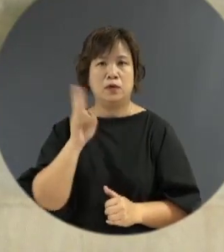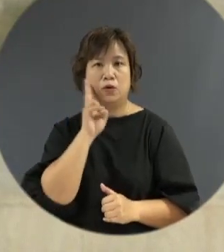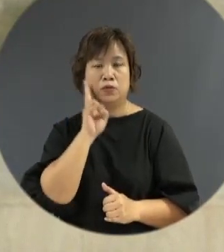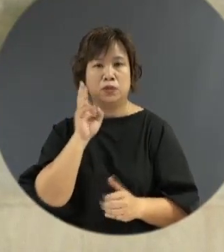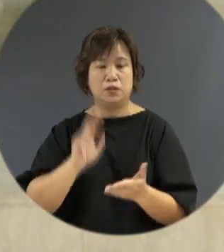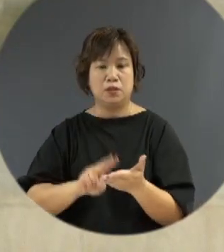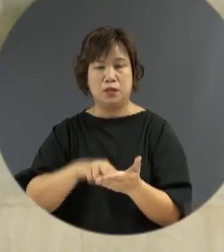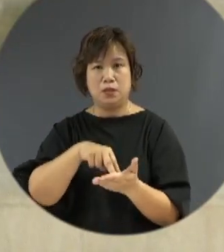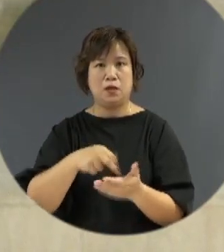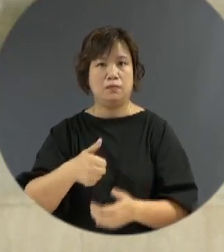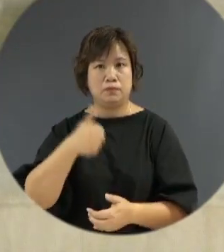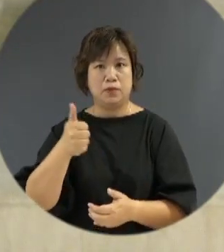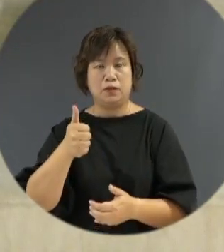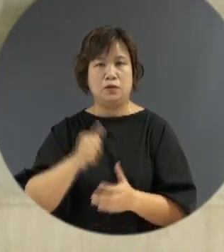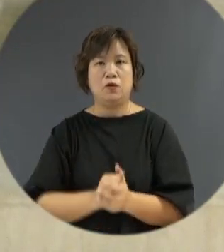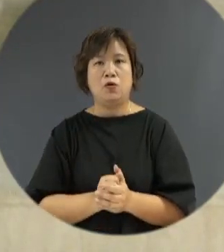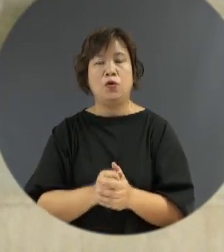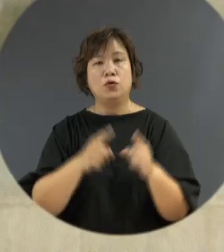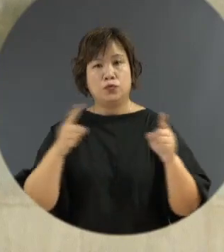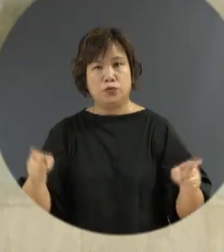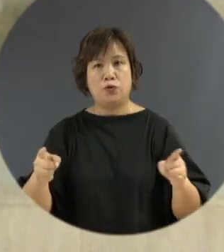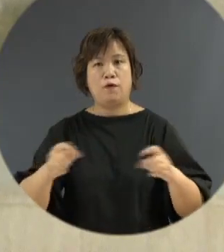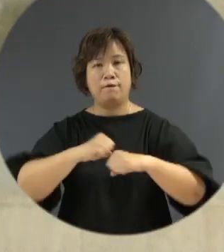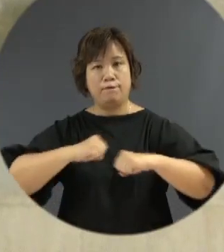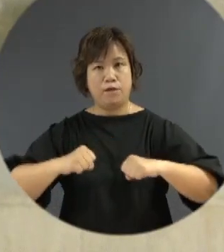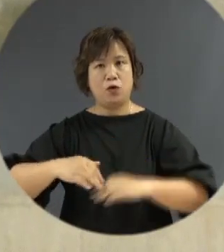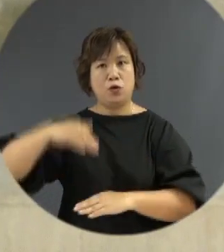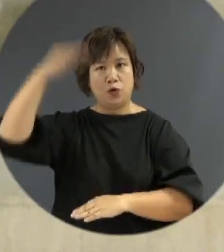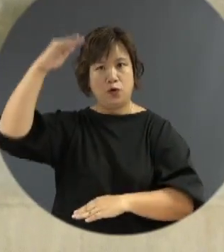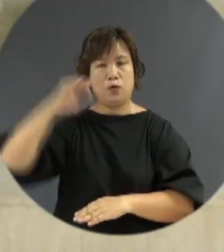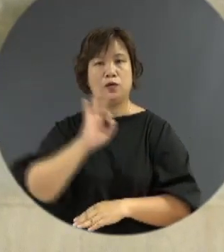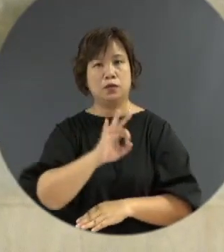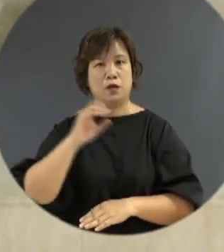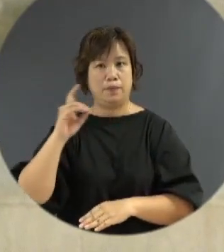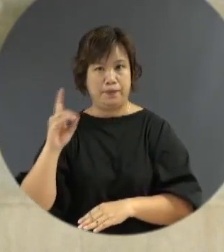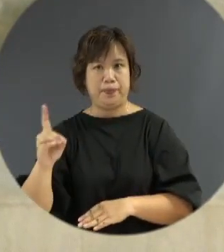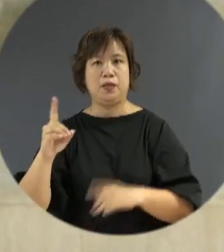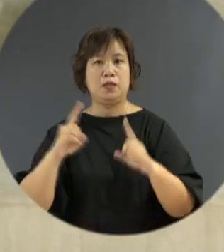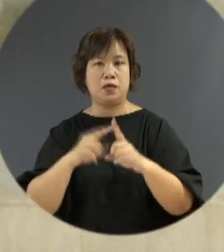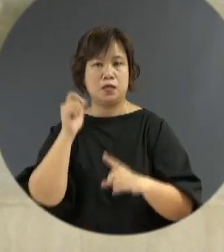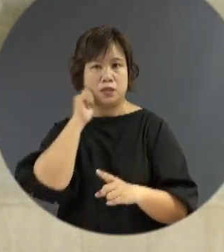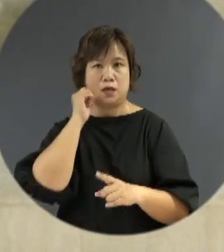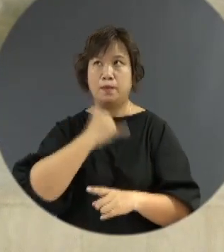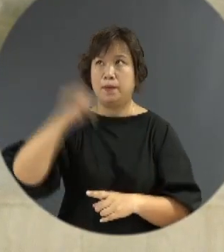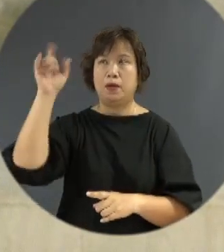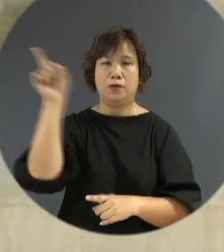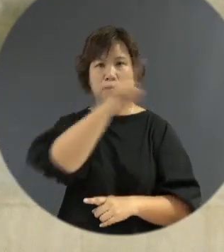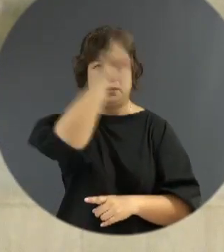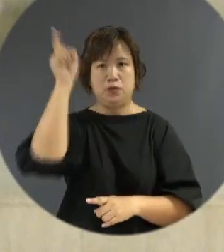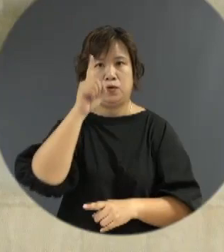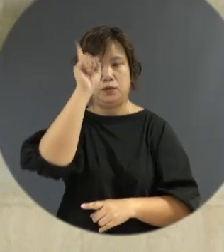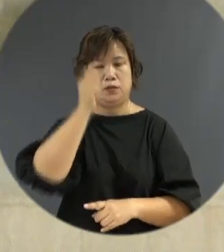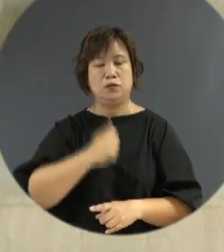个有长阔高的立体人生，迈向天国。天主保佑。